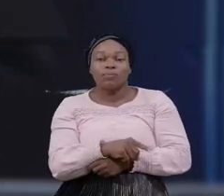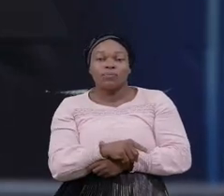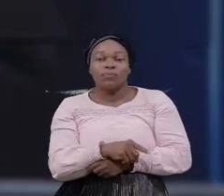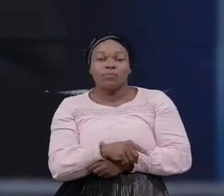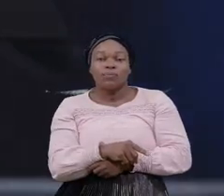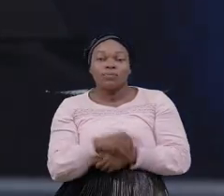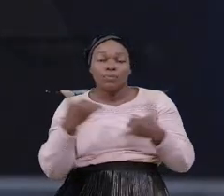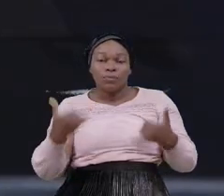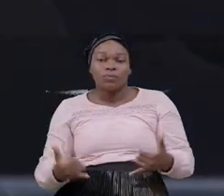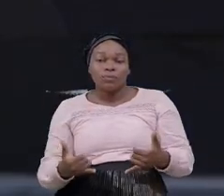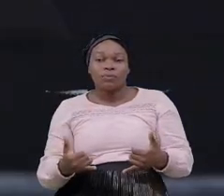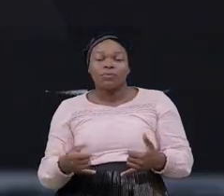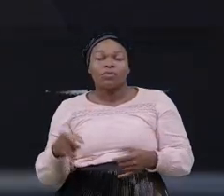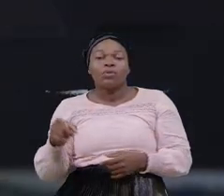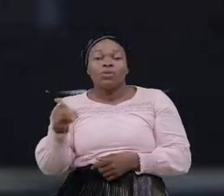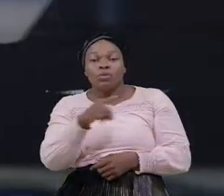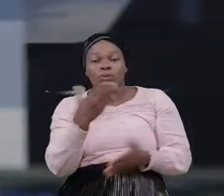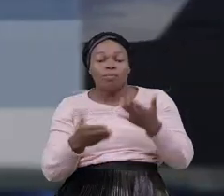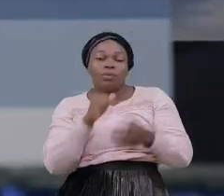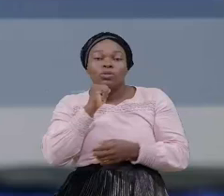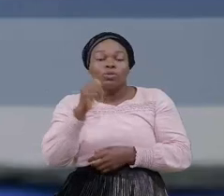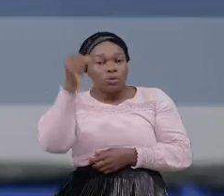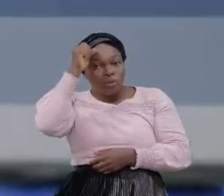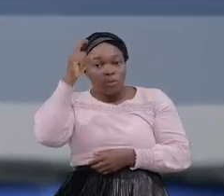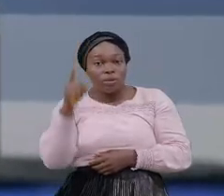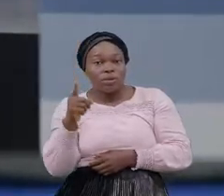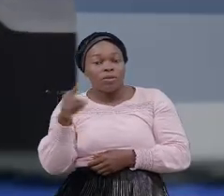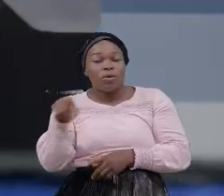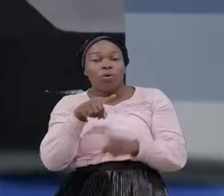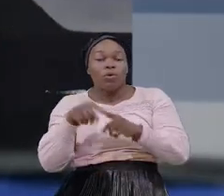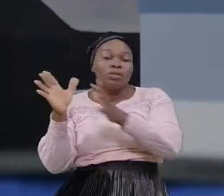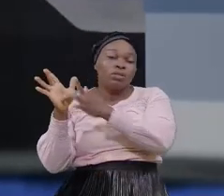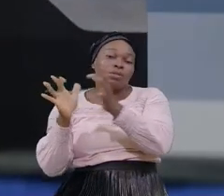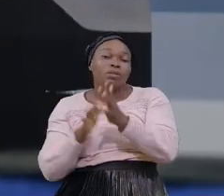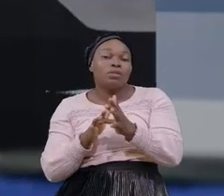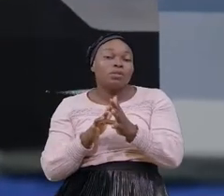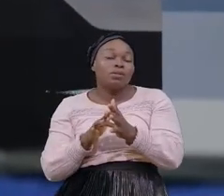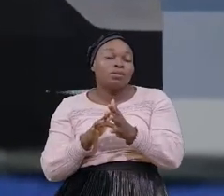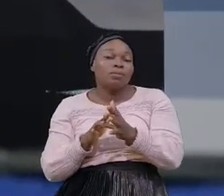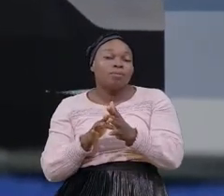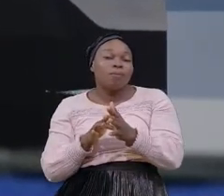maintenant. Vous pourrez ne pas comprendre. Lorsque Jésus parle,